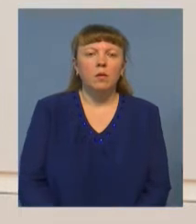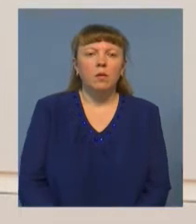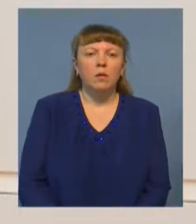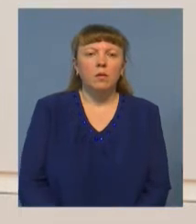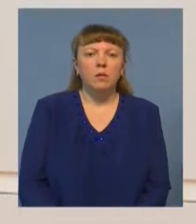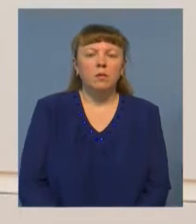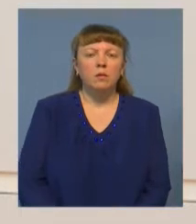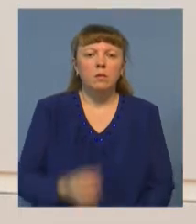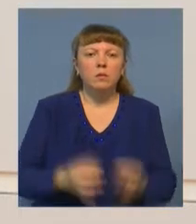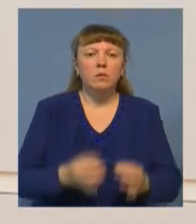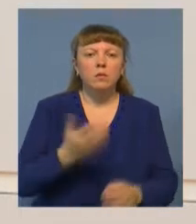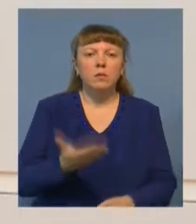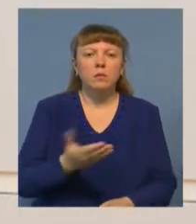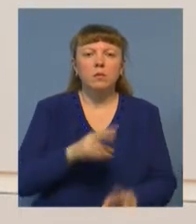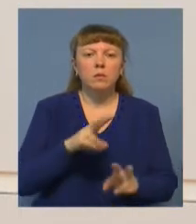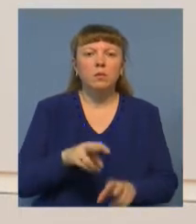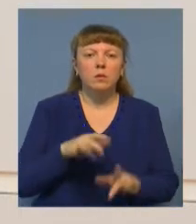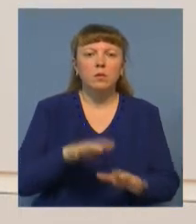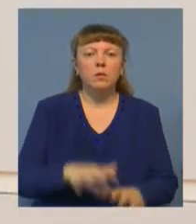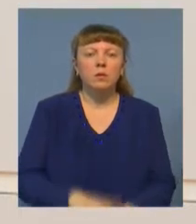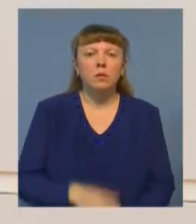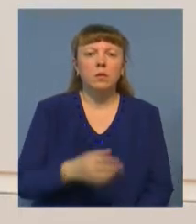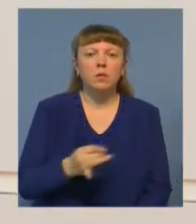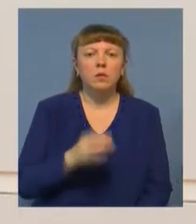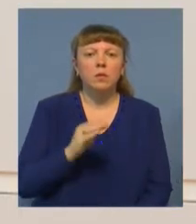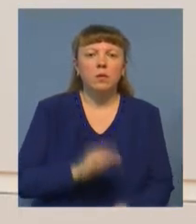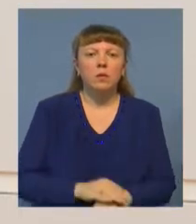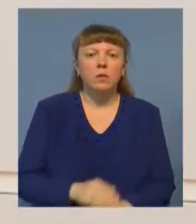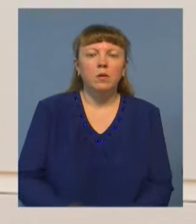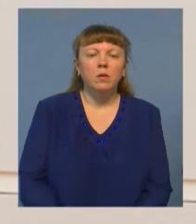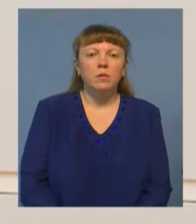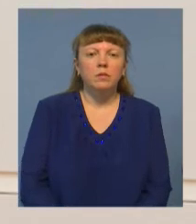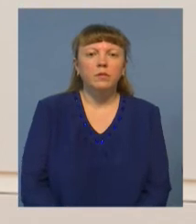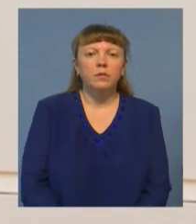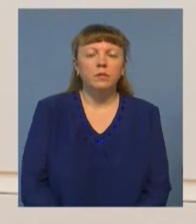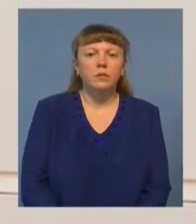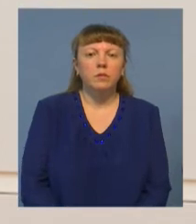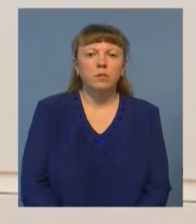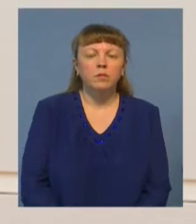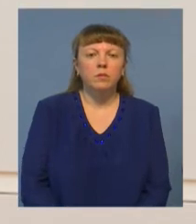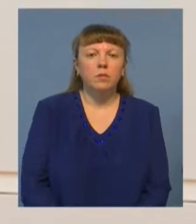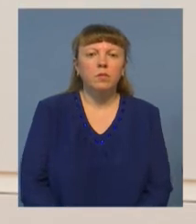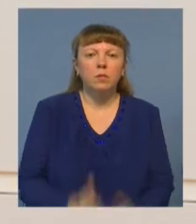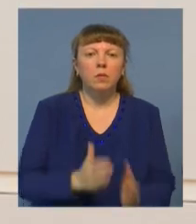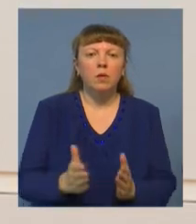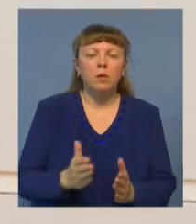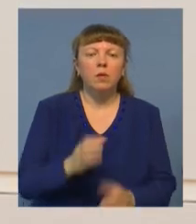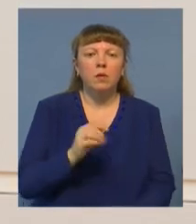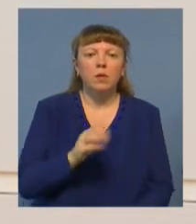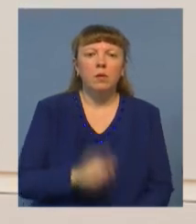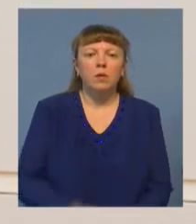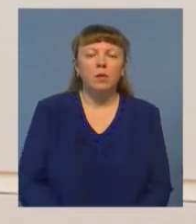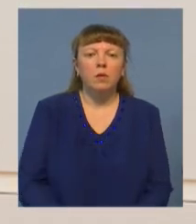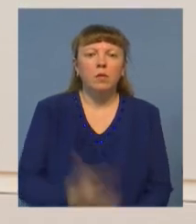Суды принимают и рассматривают дела об установлении юридических фактов. Такие дела в порядке особого производства.